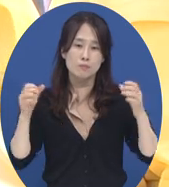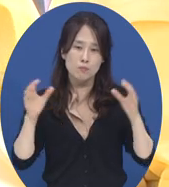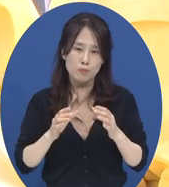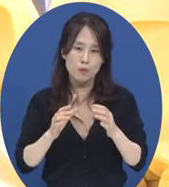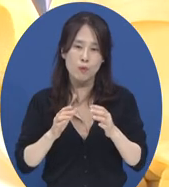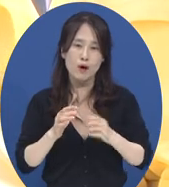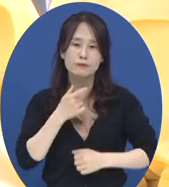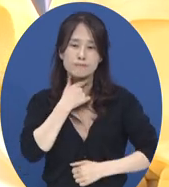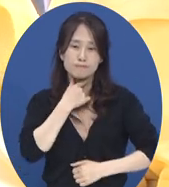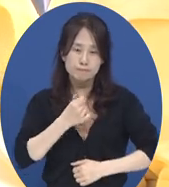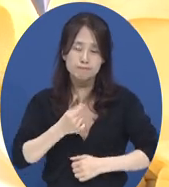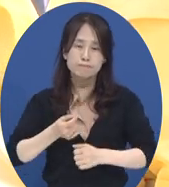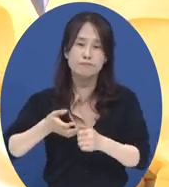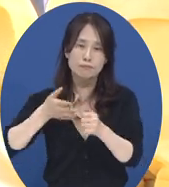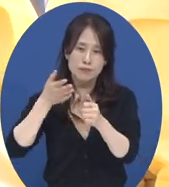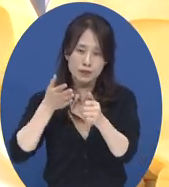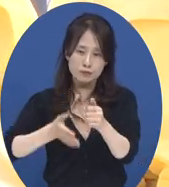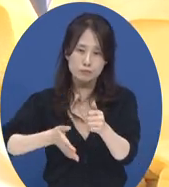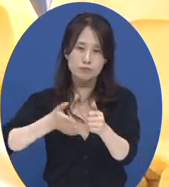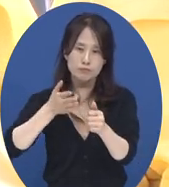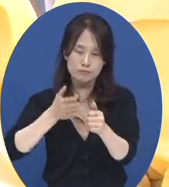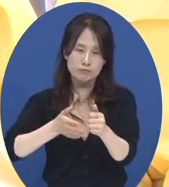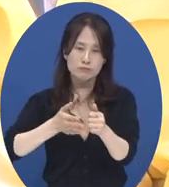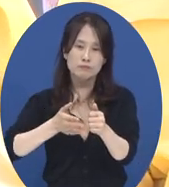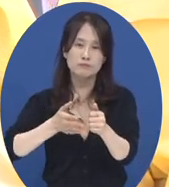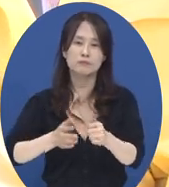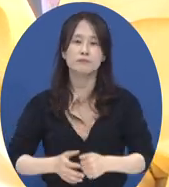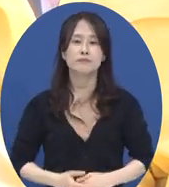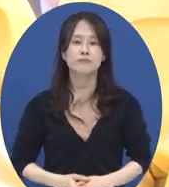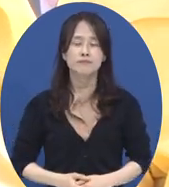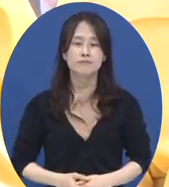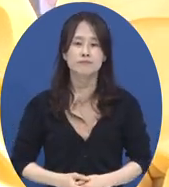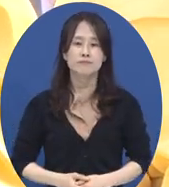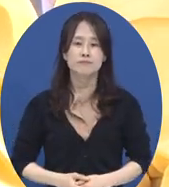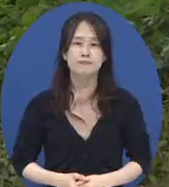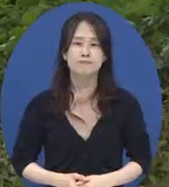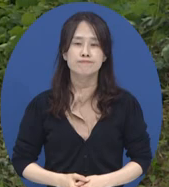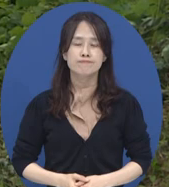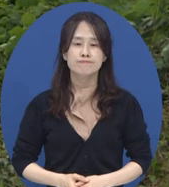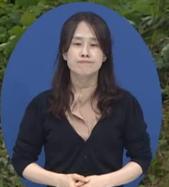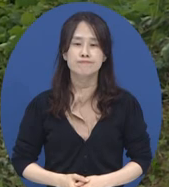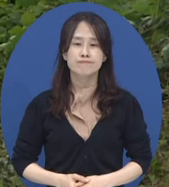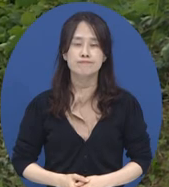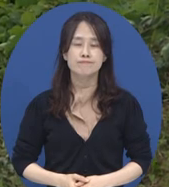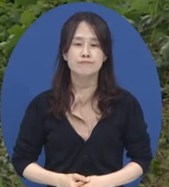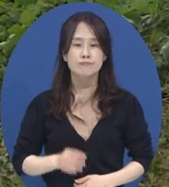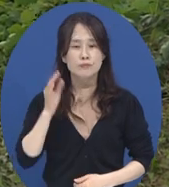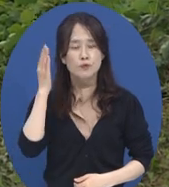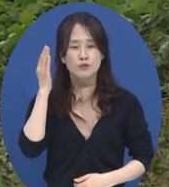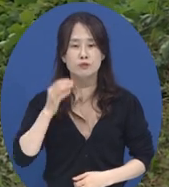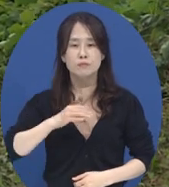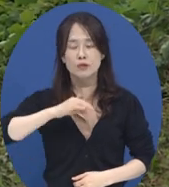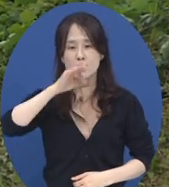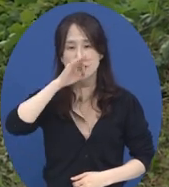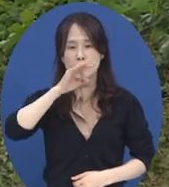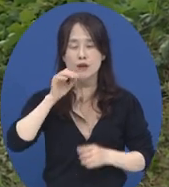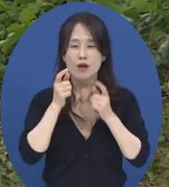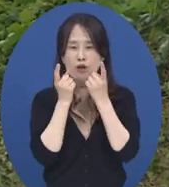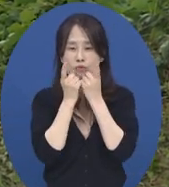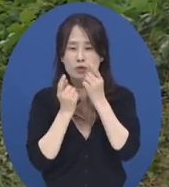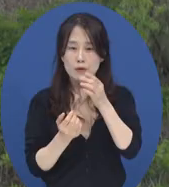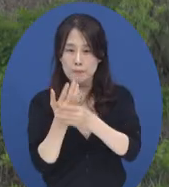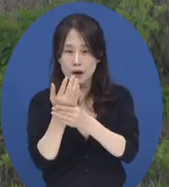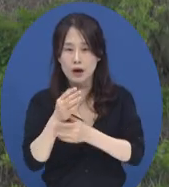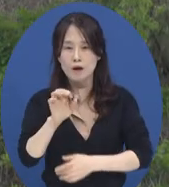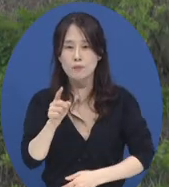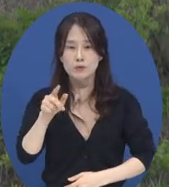수 있도록 함께 힘을 모아주십사 하는 당부의 말씀을 드리고요. 경기도는 최근 ASF 멧돼지